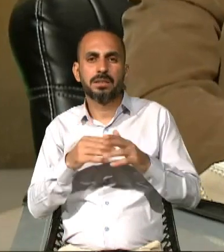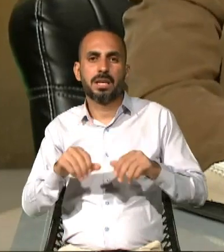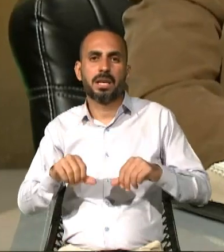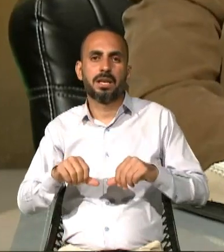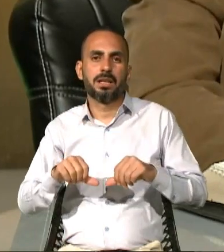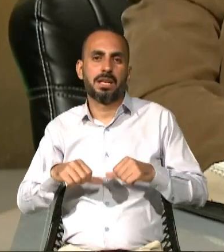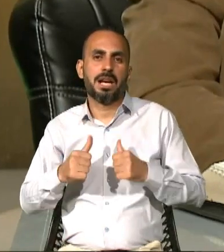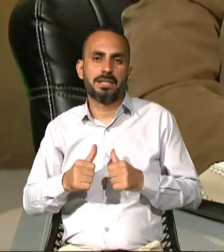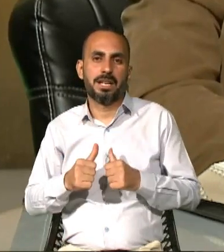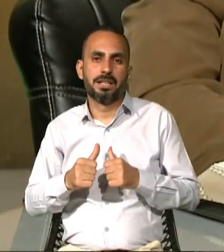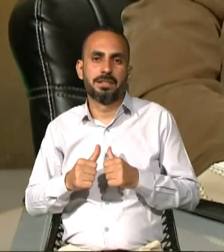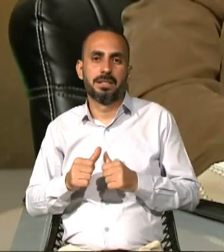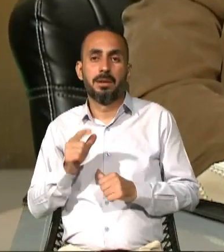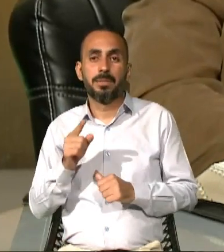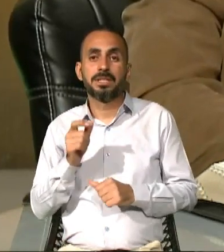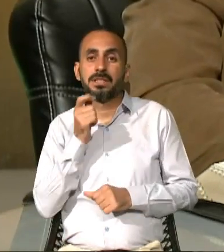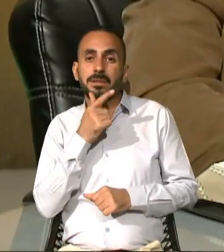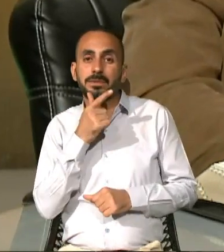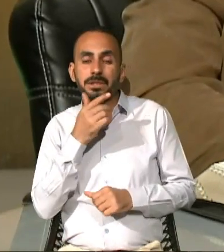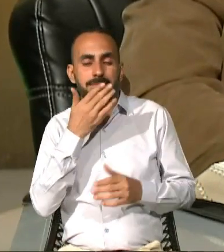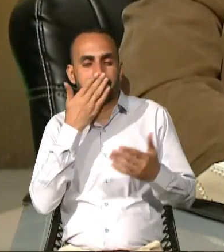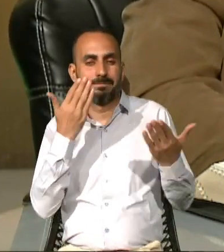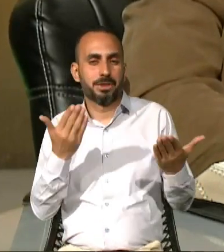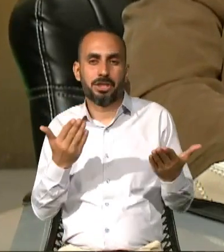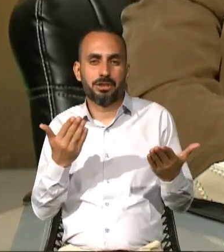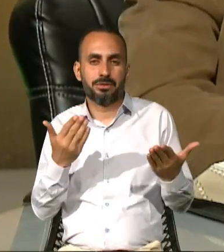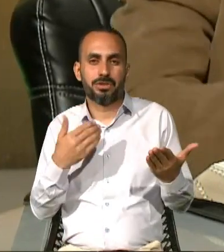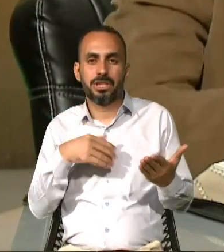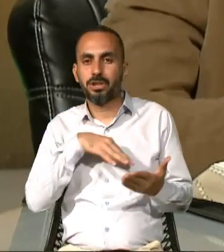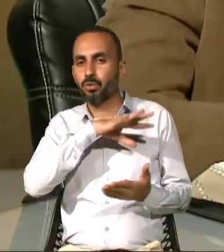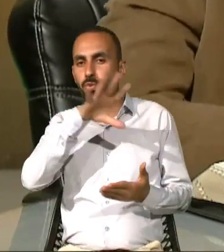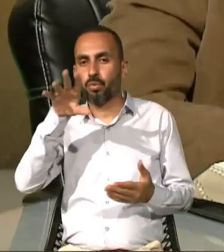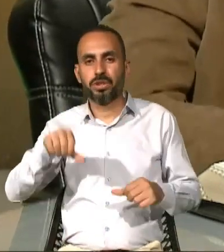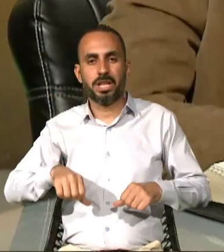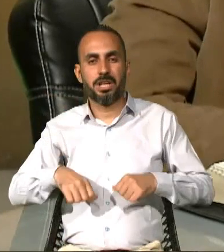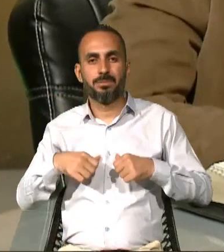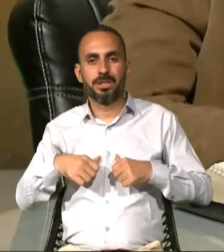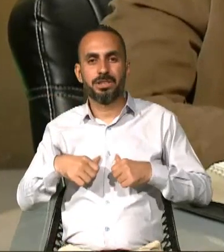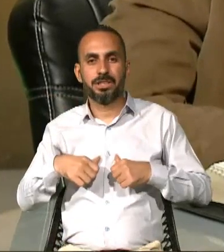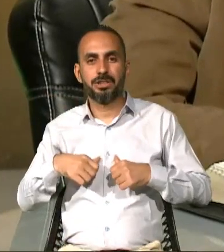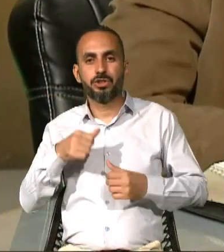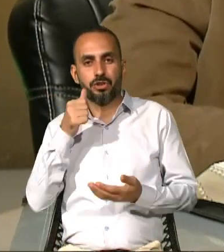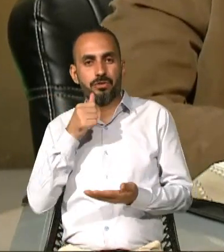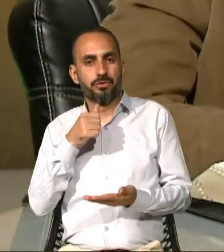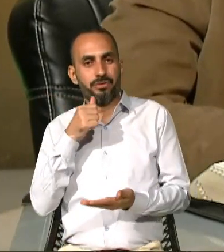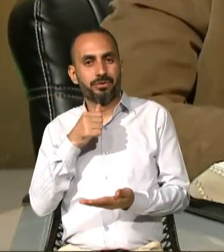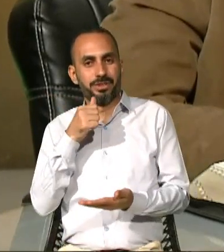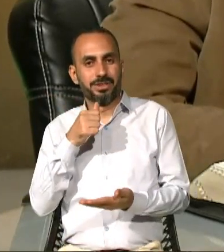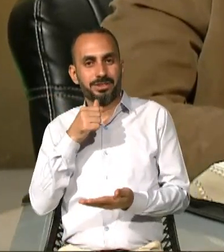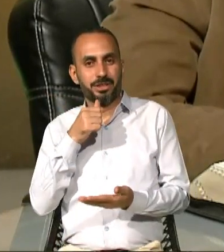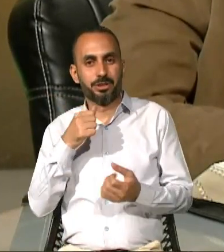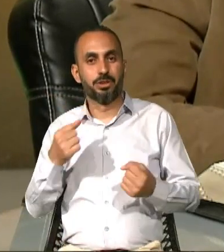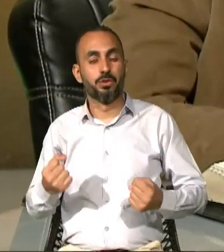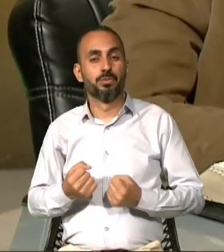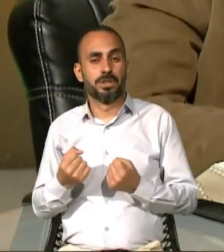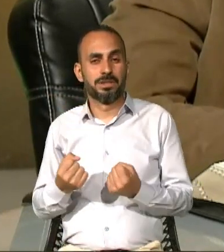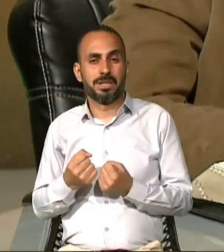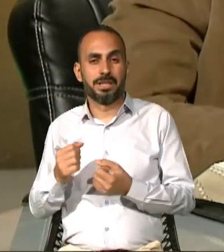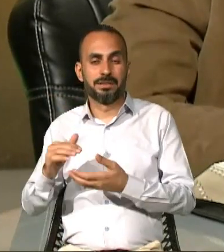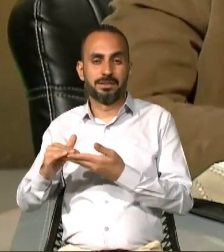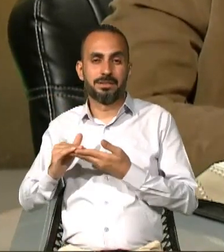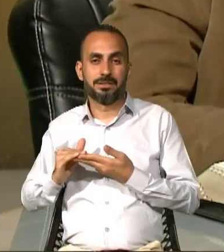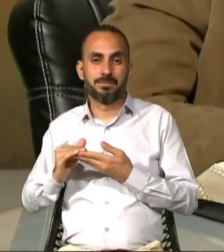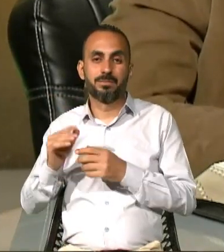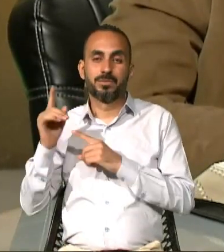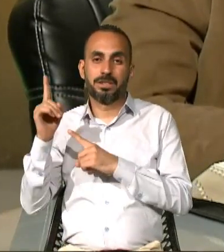كلها احنا في حالة الانتظار، والرب يكون مخلينا فعلا في حالة استعداد لمجيء الرب. يعني